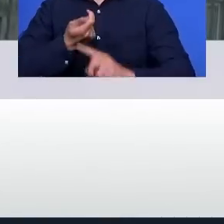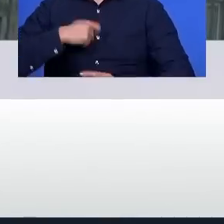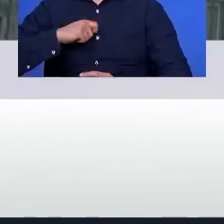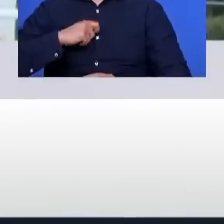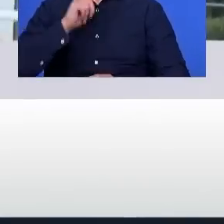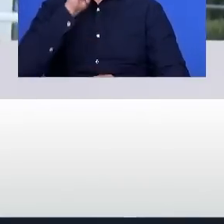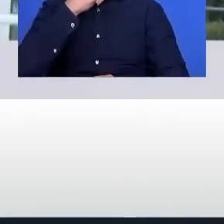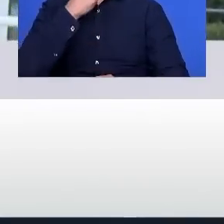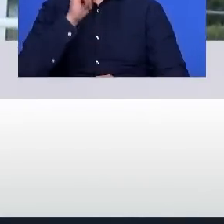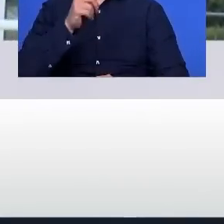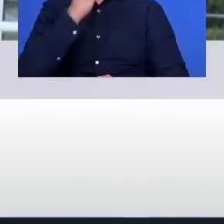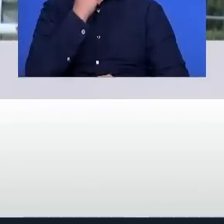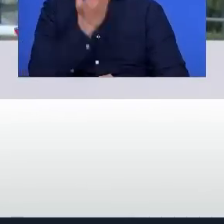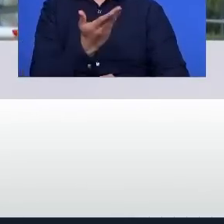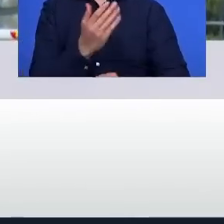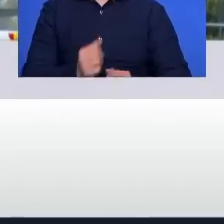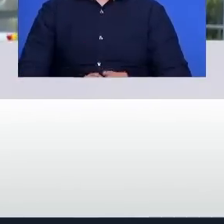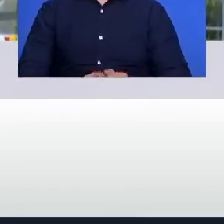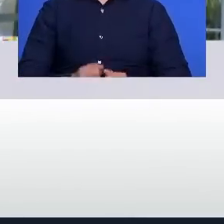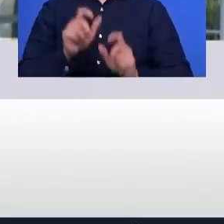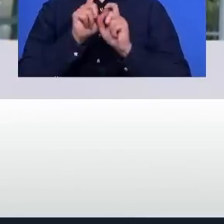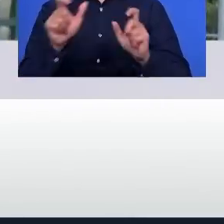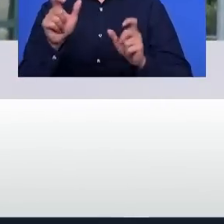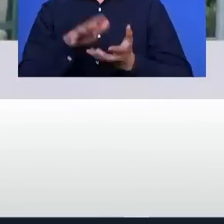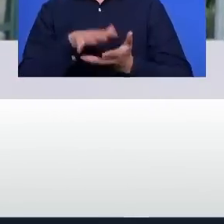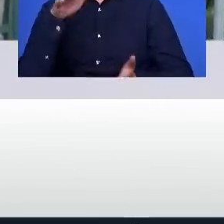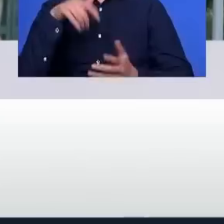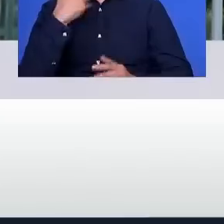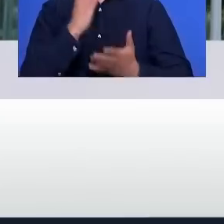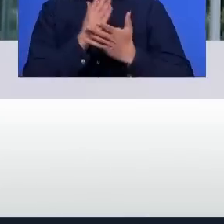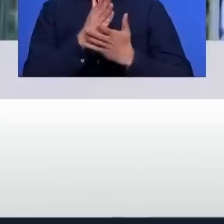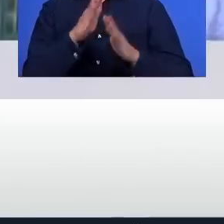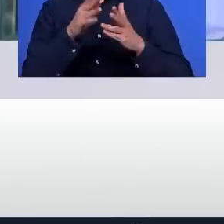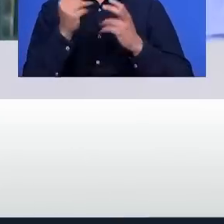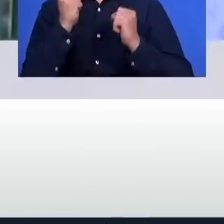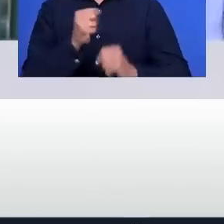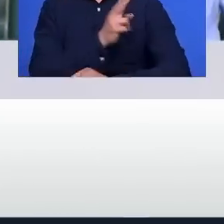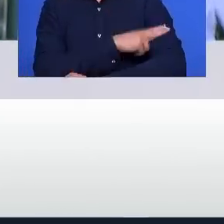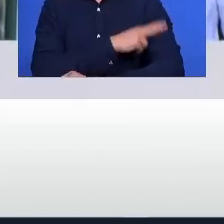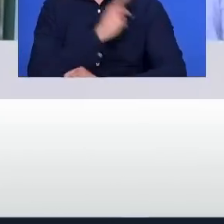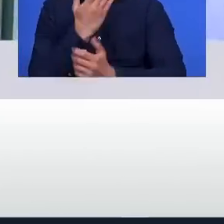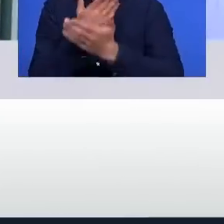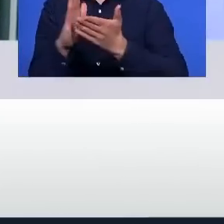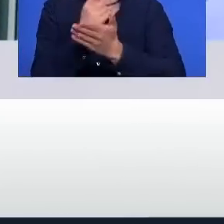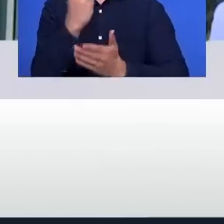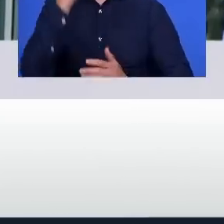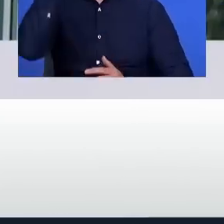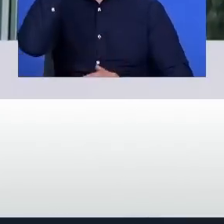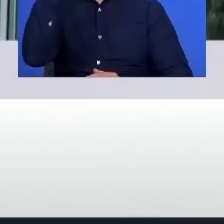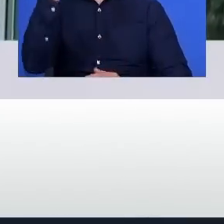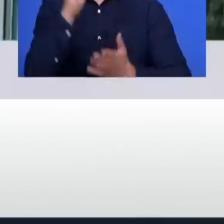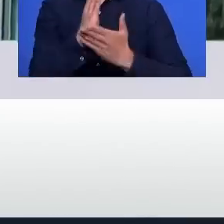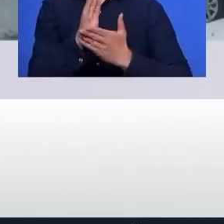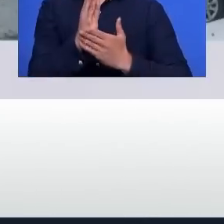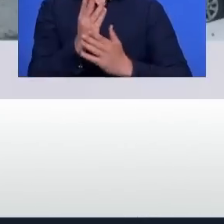מהמוסד למדינת ישראל. החוב הזה מתפתח אחרי שבגופי הביטחון ובמשטרה מחליטים על דעת עצמם להכיל על